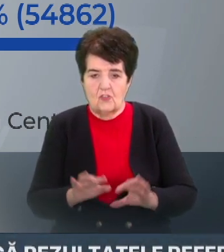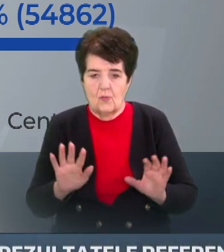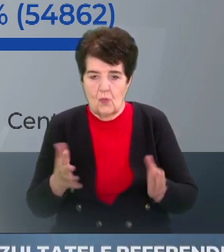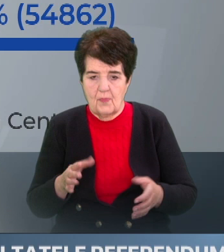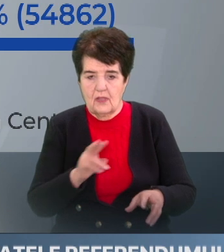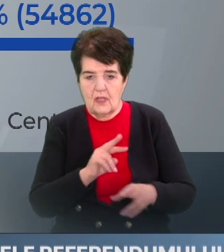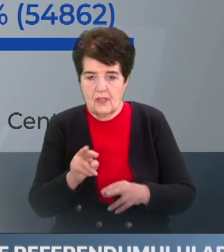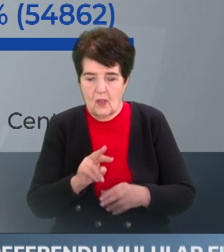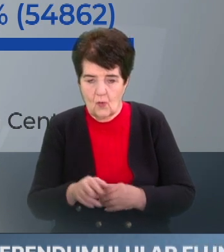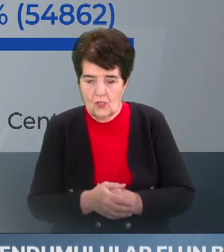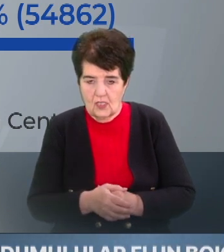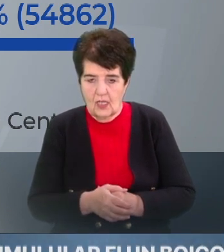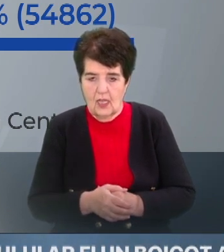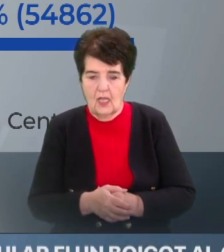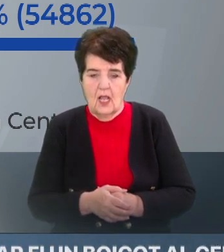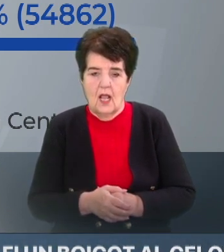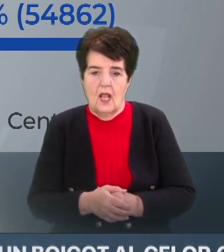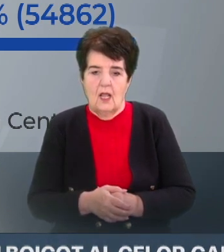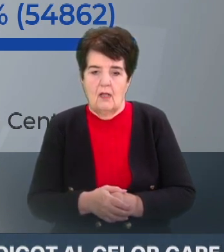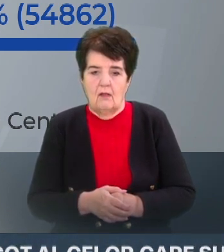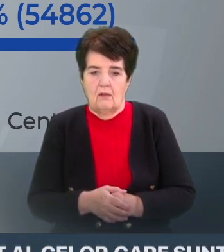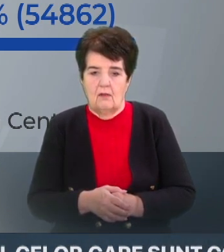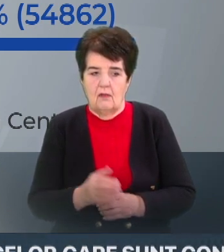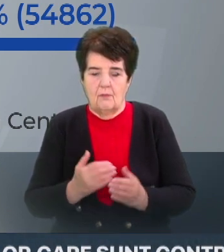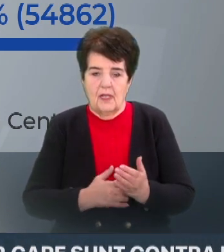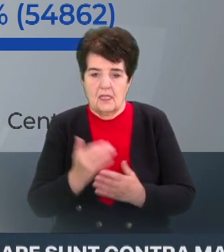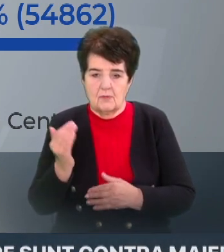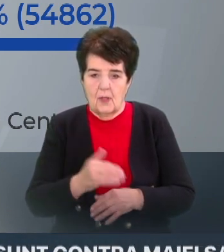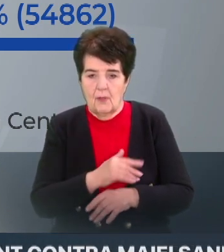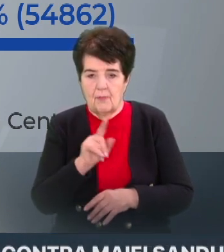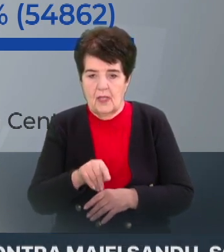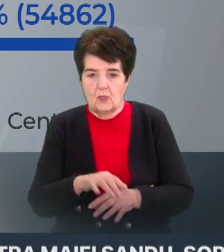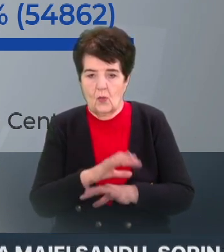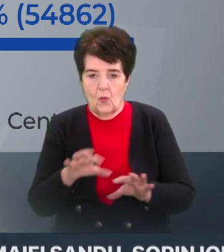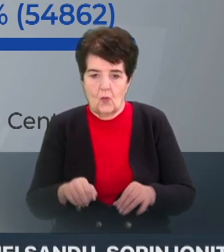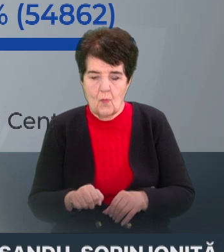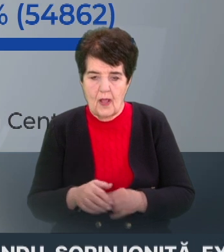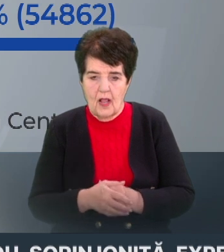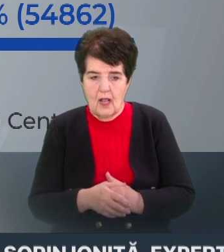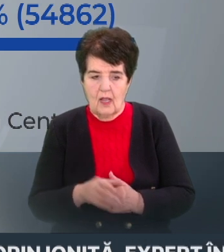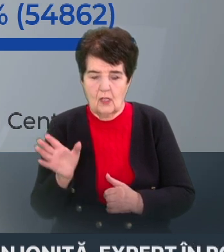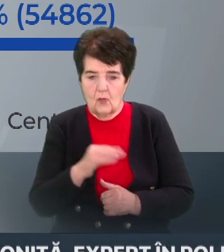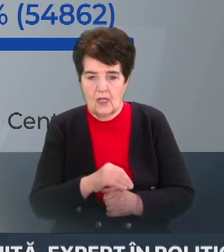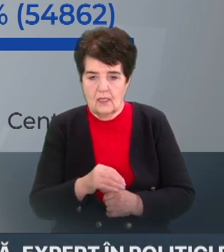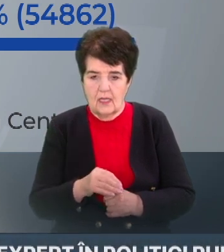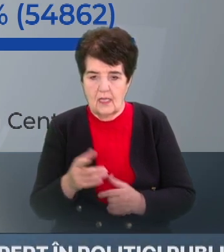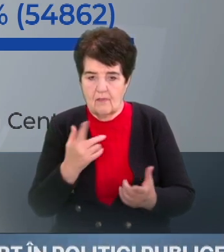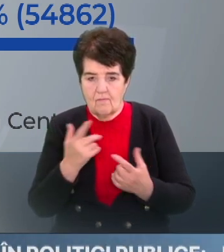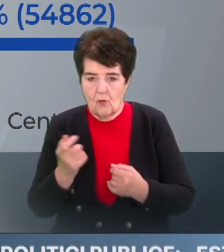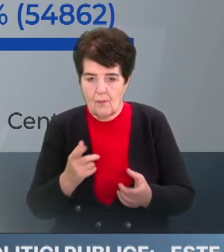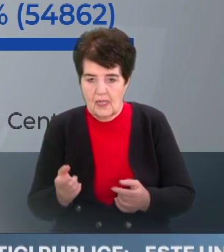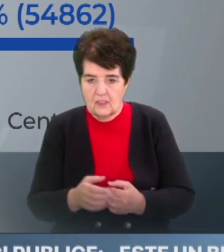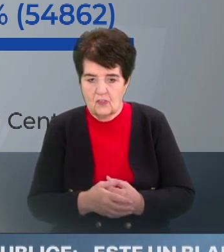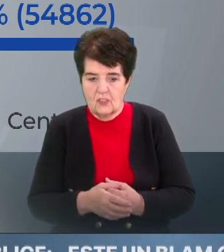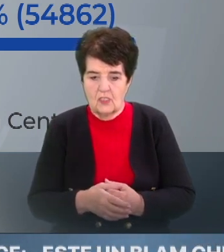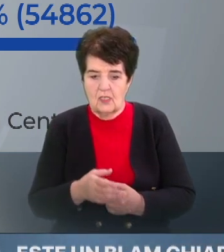decontăm trei decenii de lipsă de preocupare pentru a ne controla propriul spațiu informațional. Să nu uităm că în urmă cu